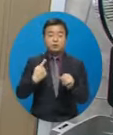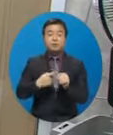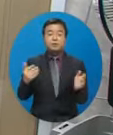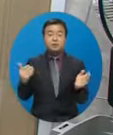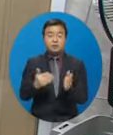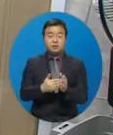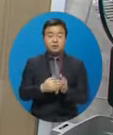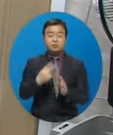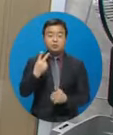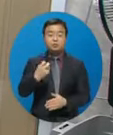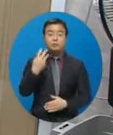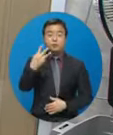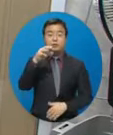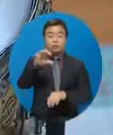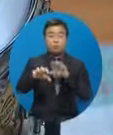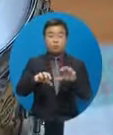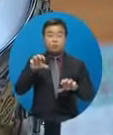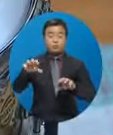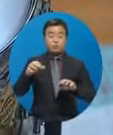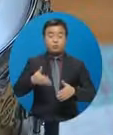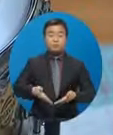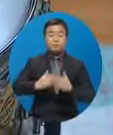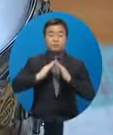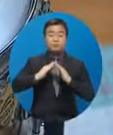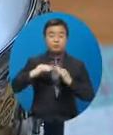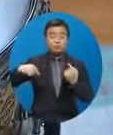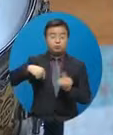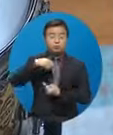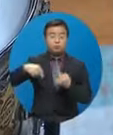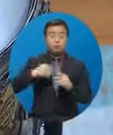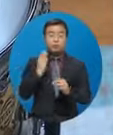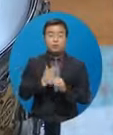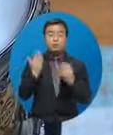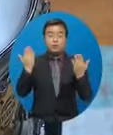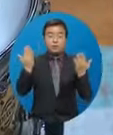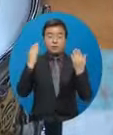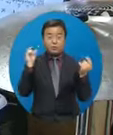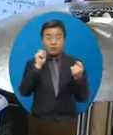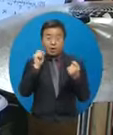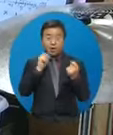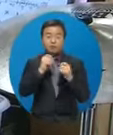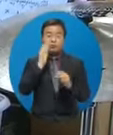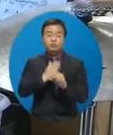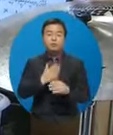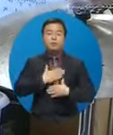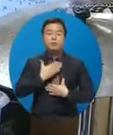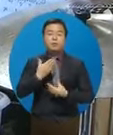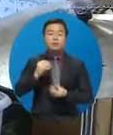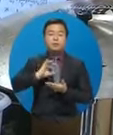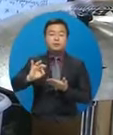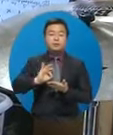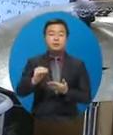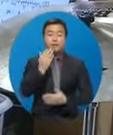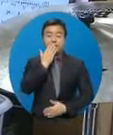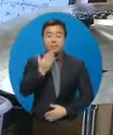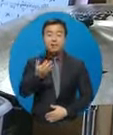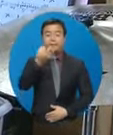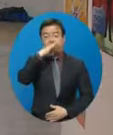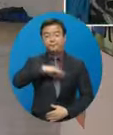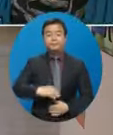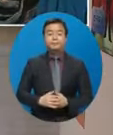모두 23곳이 설치, 운영되고 있습니다. 학교 가까이 있어 편하게 이용할 수 있다는 장점도